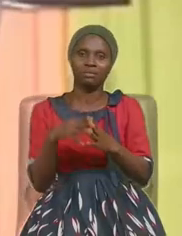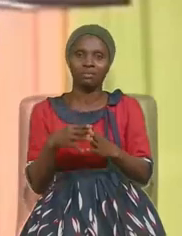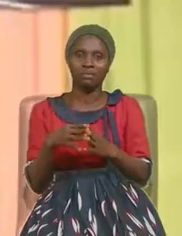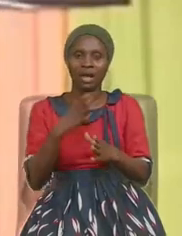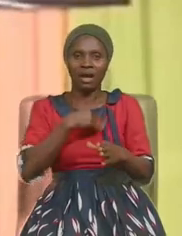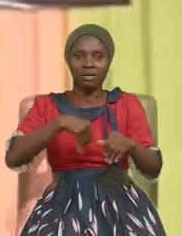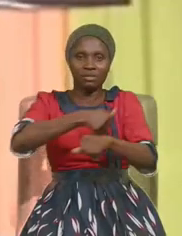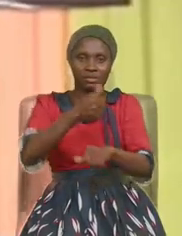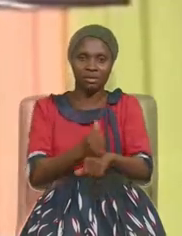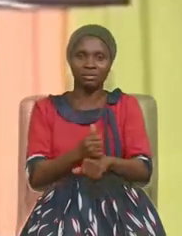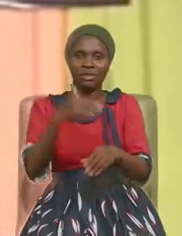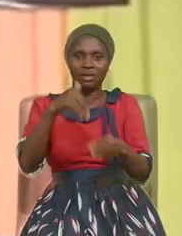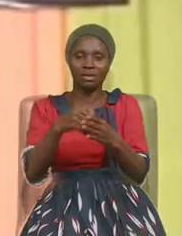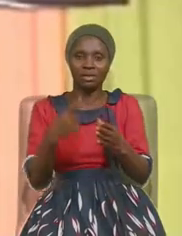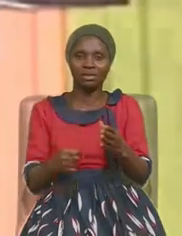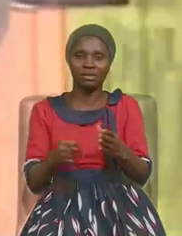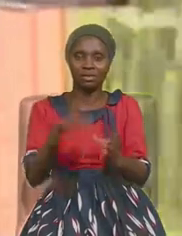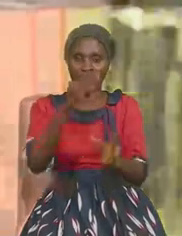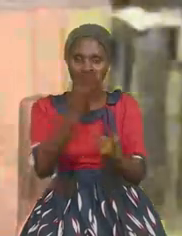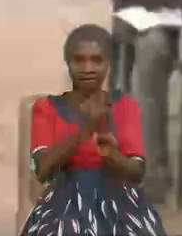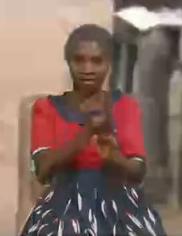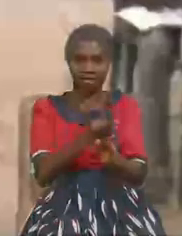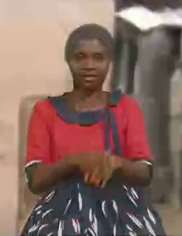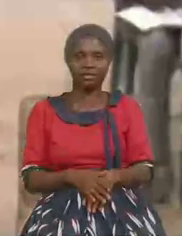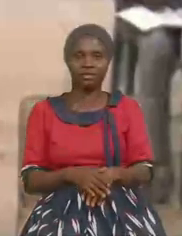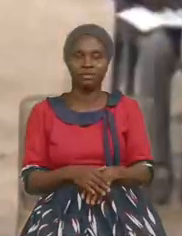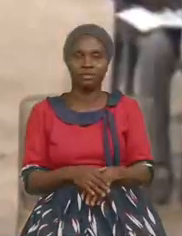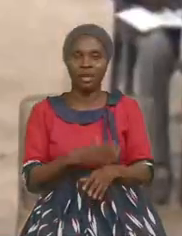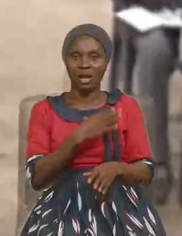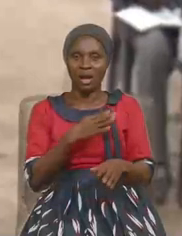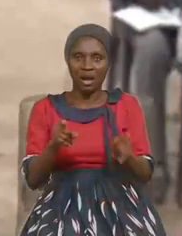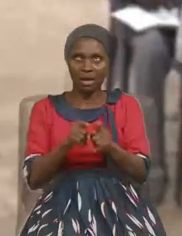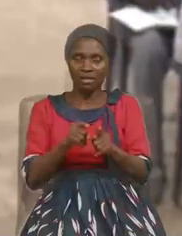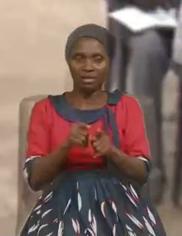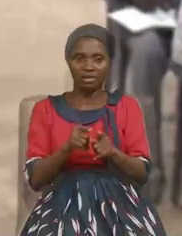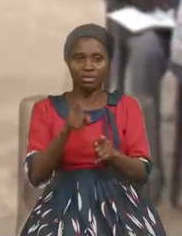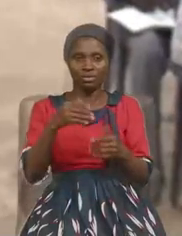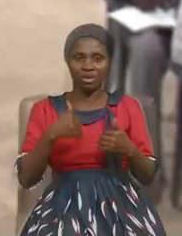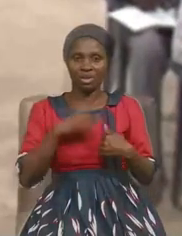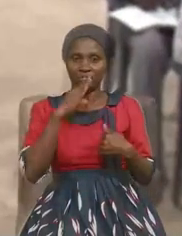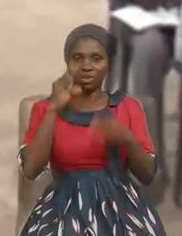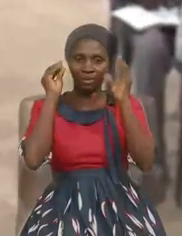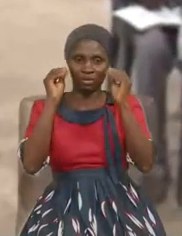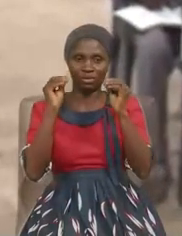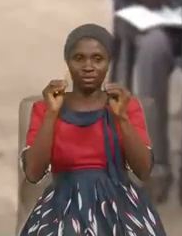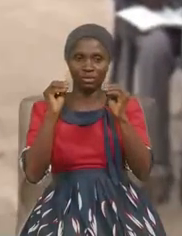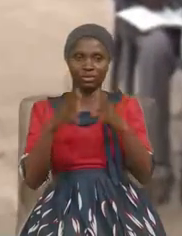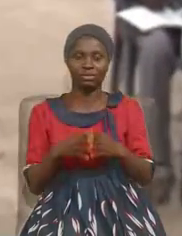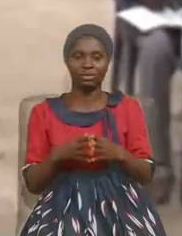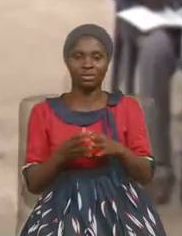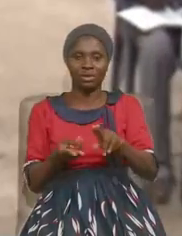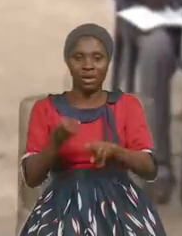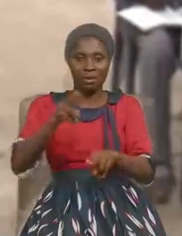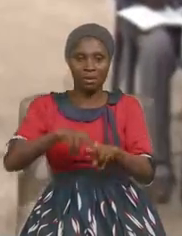foi, d'après les instructions qui vous ont été données et abondées en